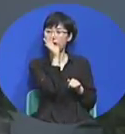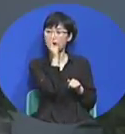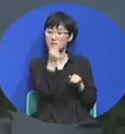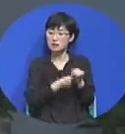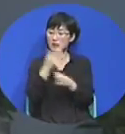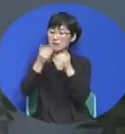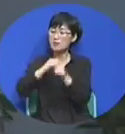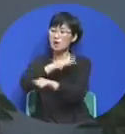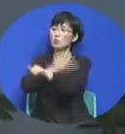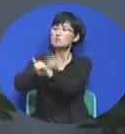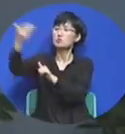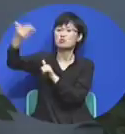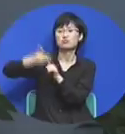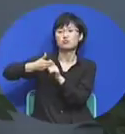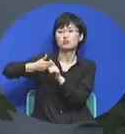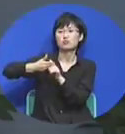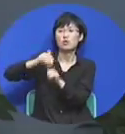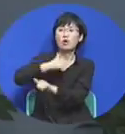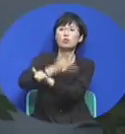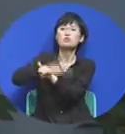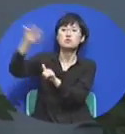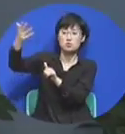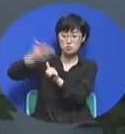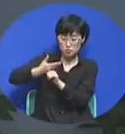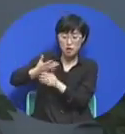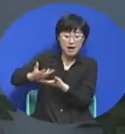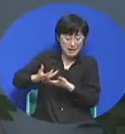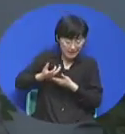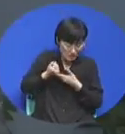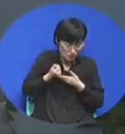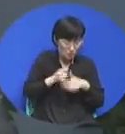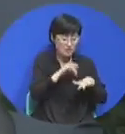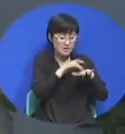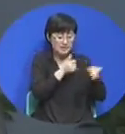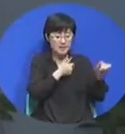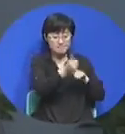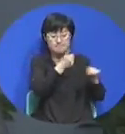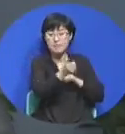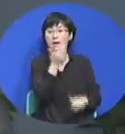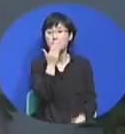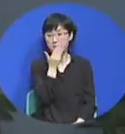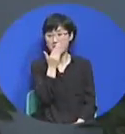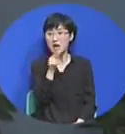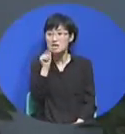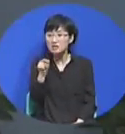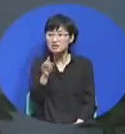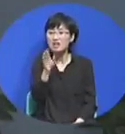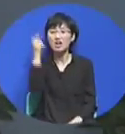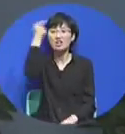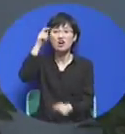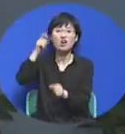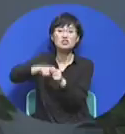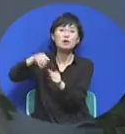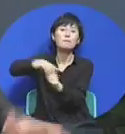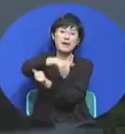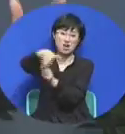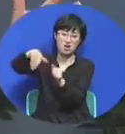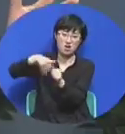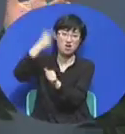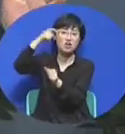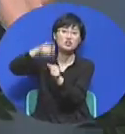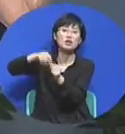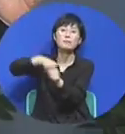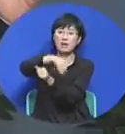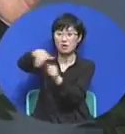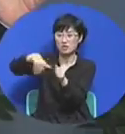Satan. 그래서 내 이름으로 권세를 준다 이렇게 얘기했어요. That's why he says, I give you power in my name. 이 영적 배경을 전혀 모르고. But people completely don't know this spiritual